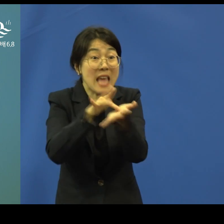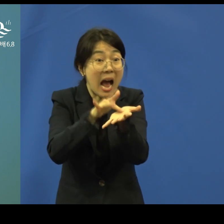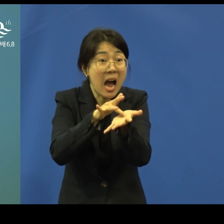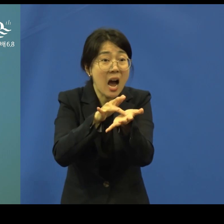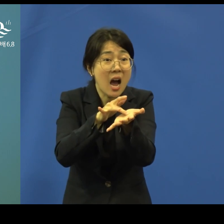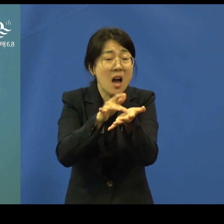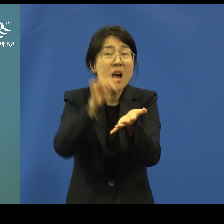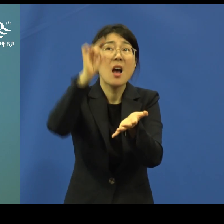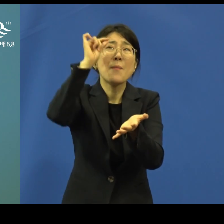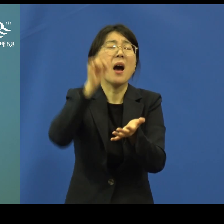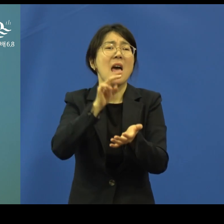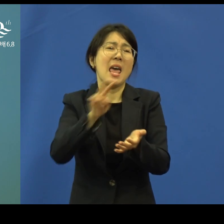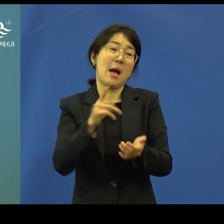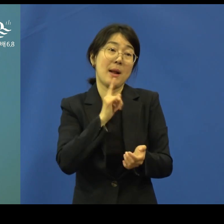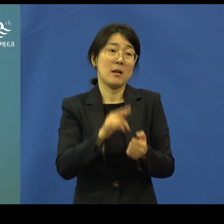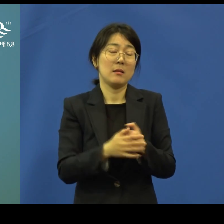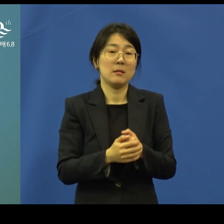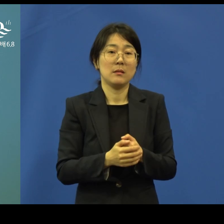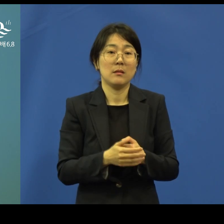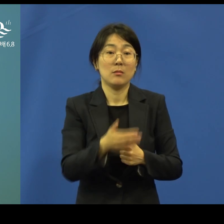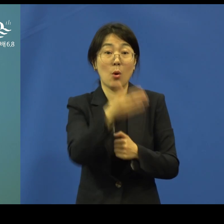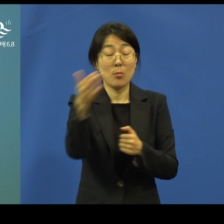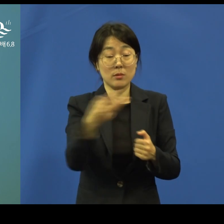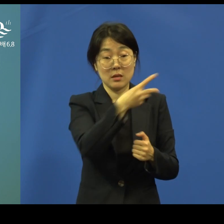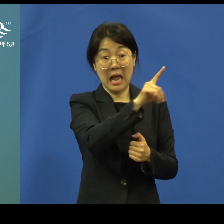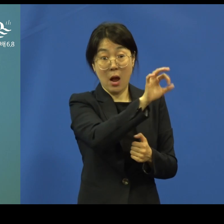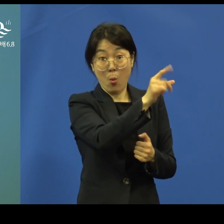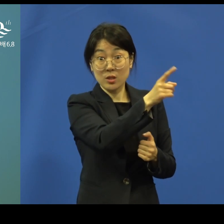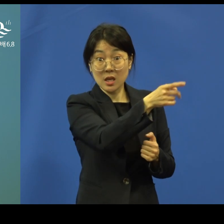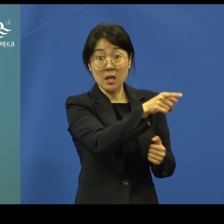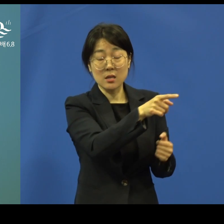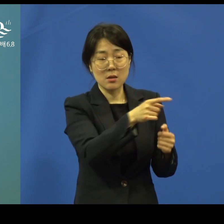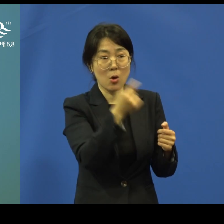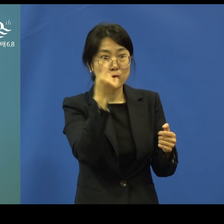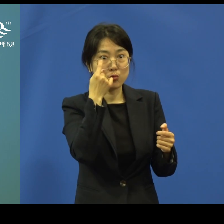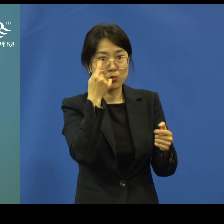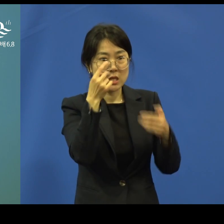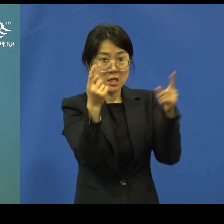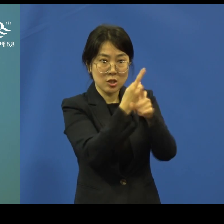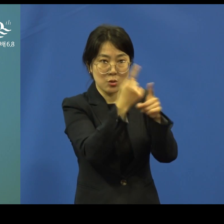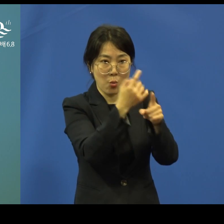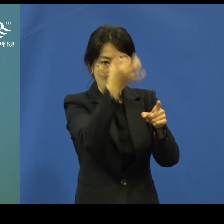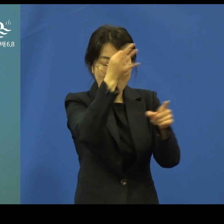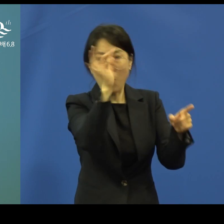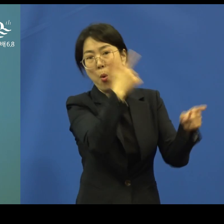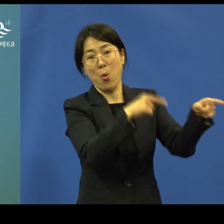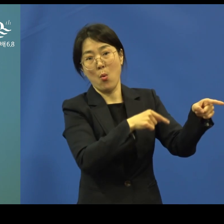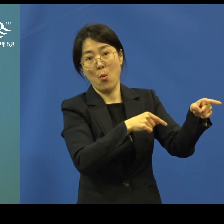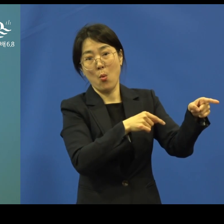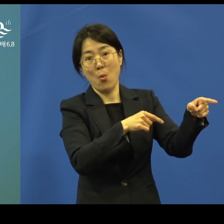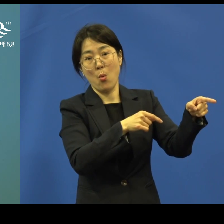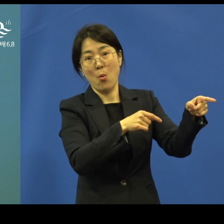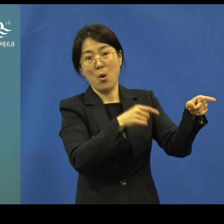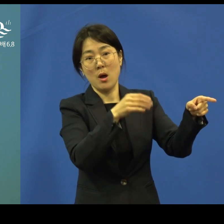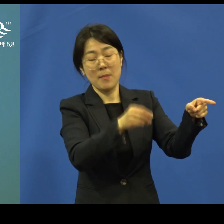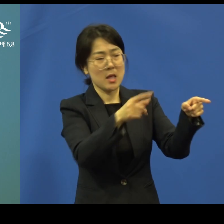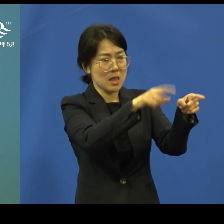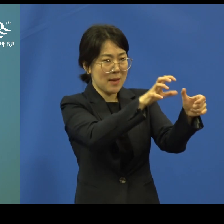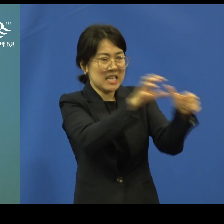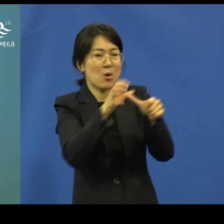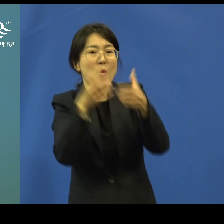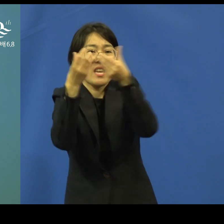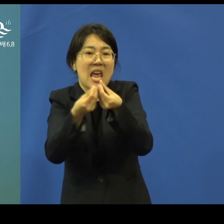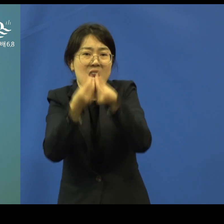라오디게아 지역에 의술이 발달하고 안약이 발달했다고 그랬어요. 이것도 이제 그 도시의 상황과 주님이